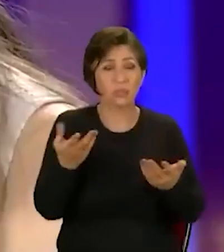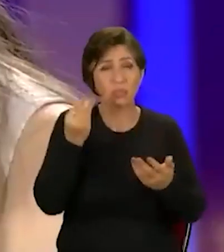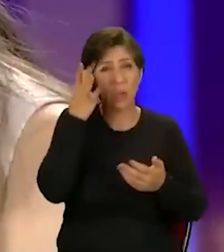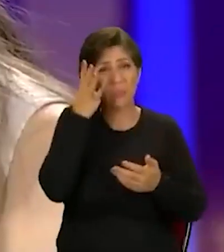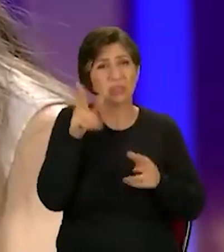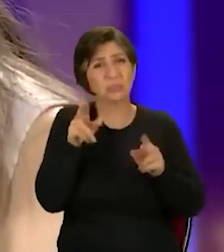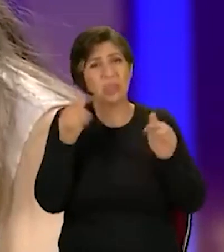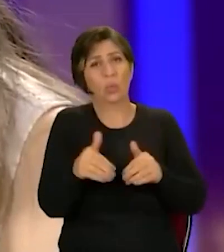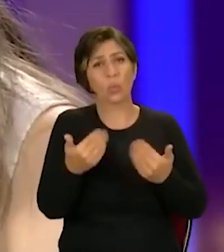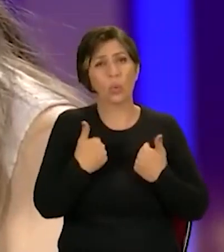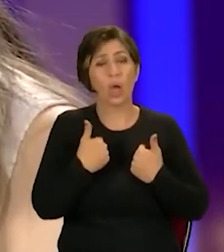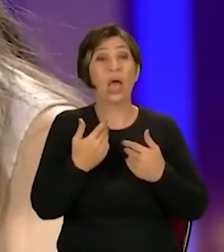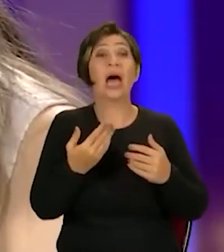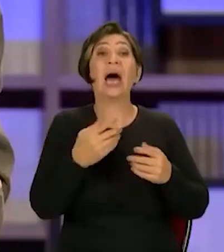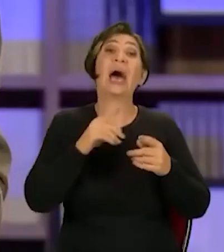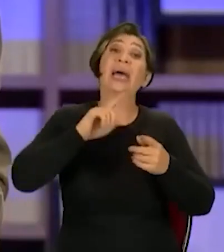çok aptalca geliyor bana.